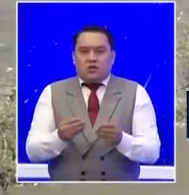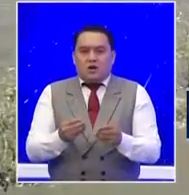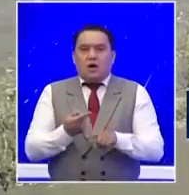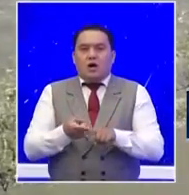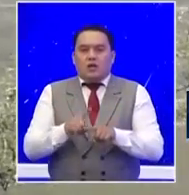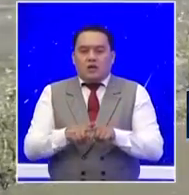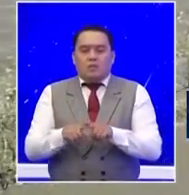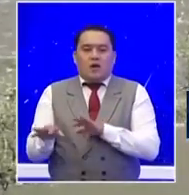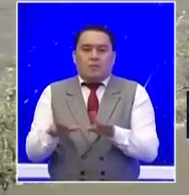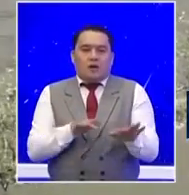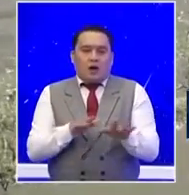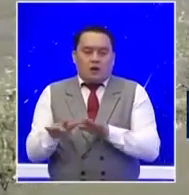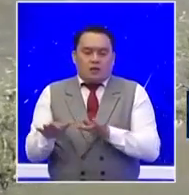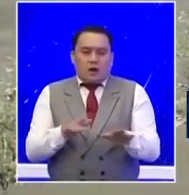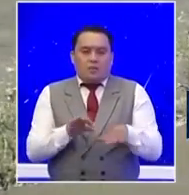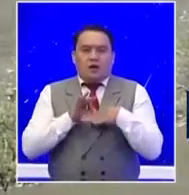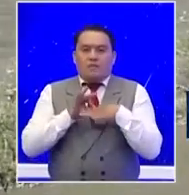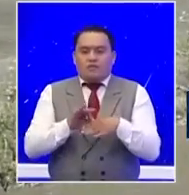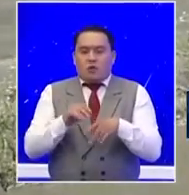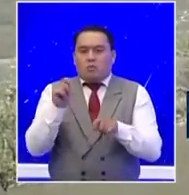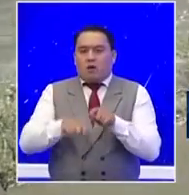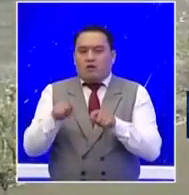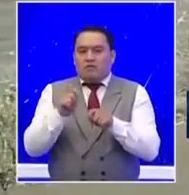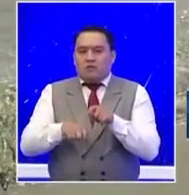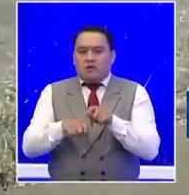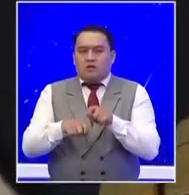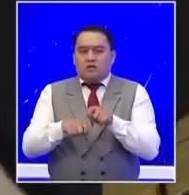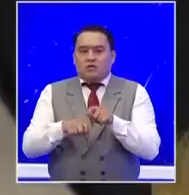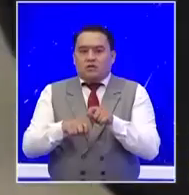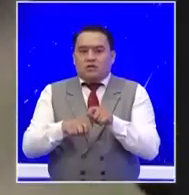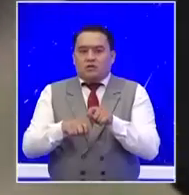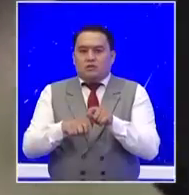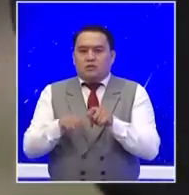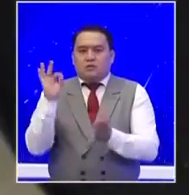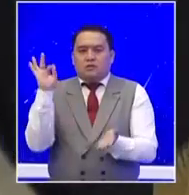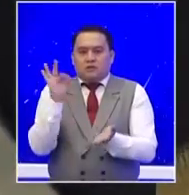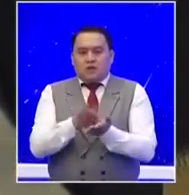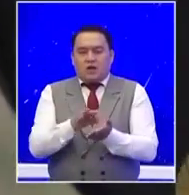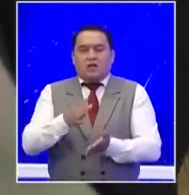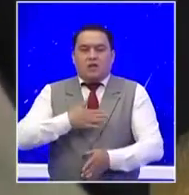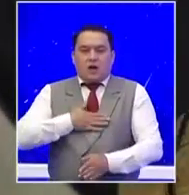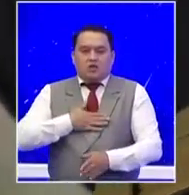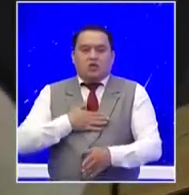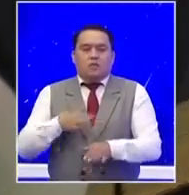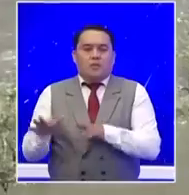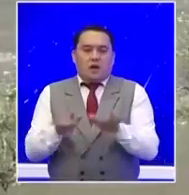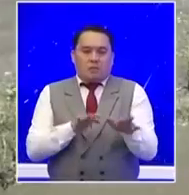данные мероприятия проводятся, рейдовые мероприятия. Цель наших